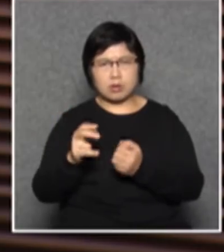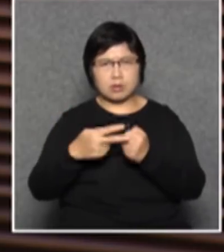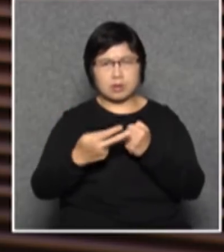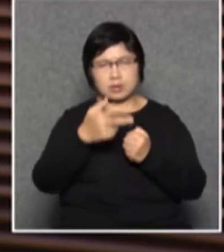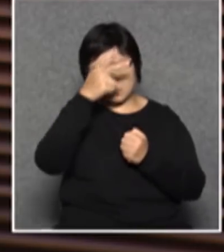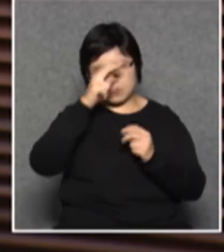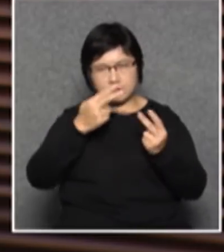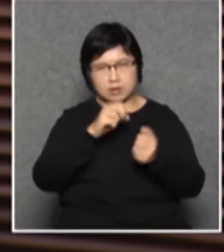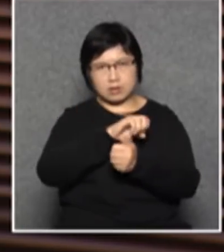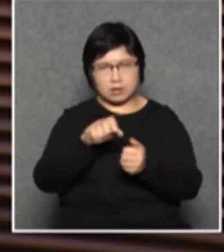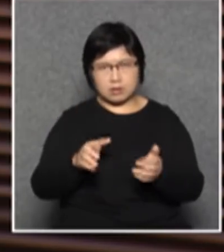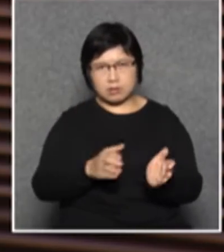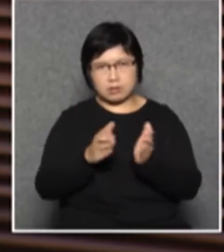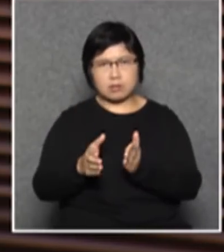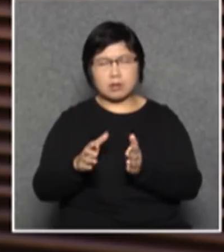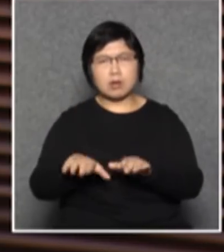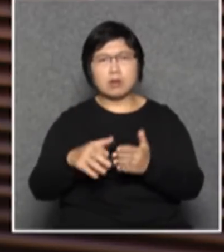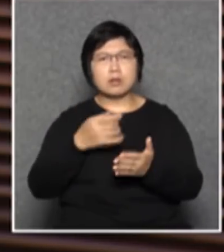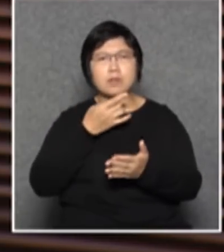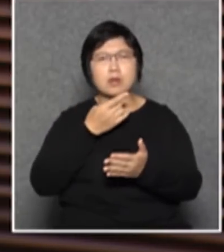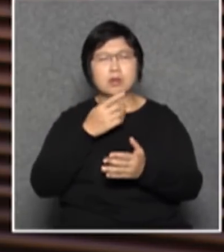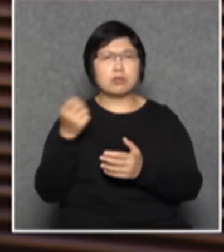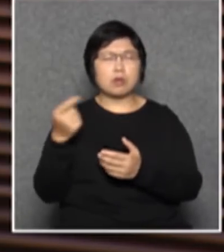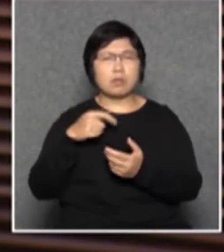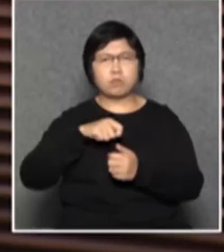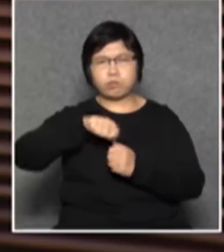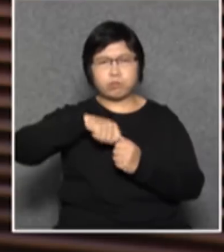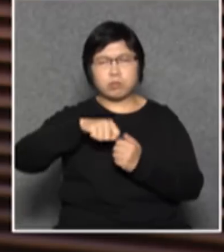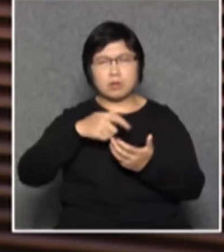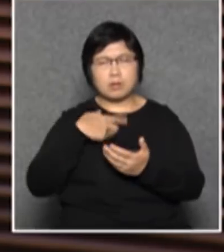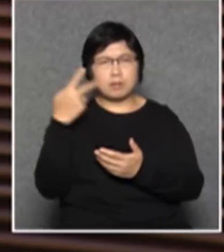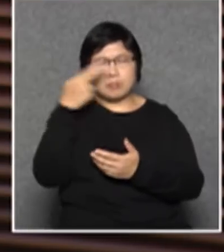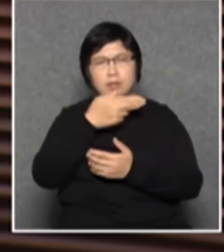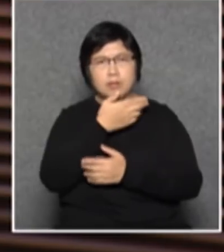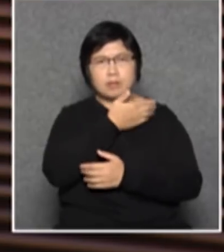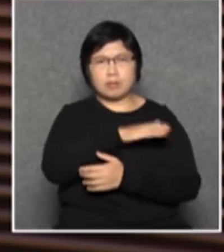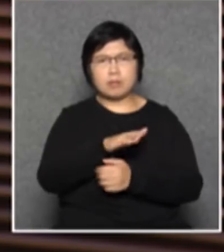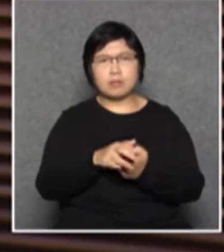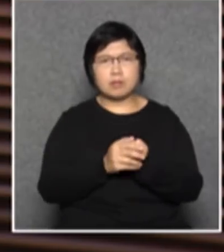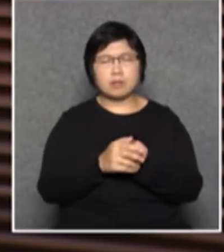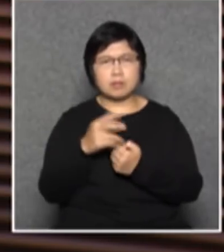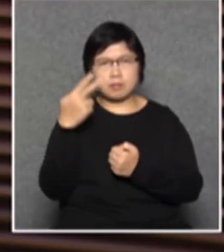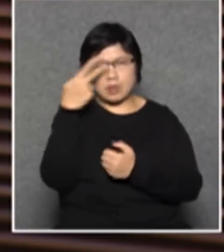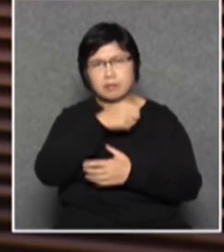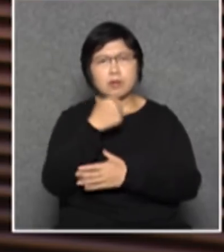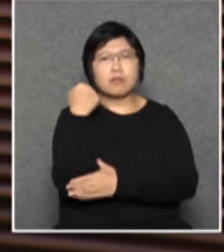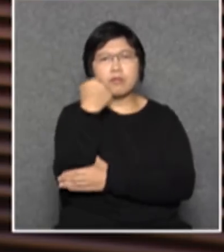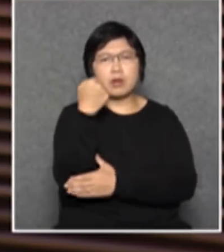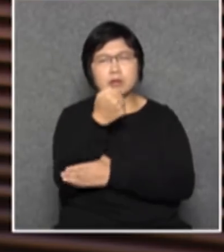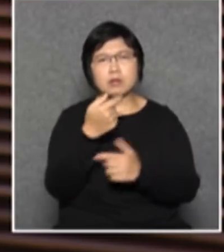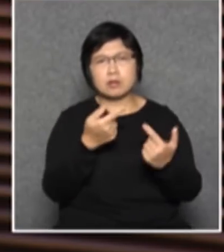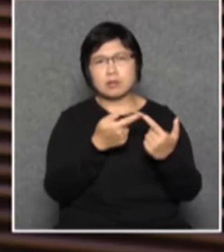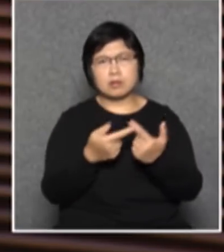詢都未開始就再次捆綁，麻木杯葛、麻木反對，一直都沒有